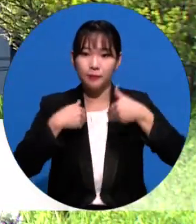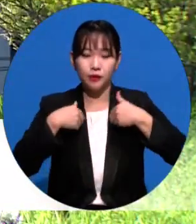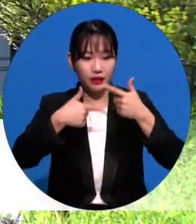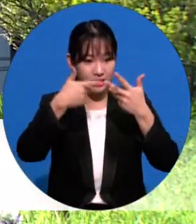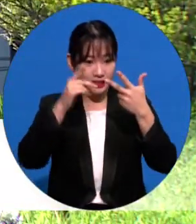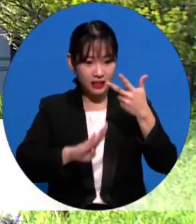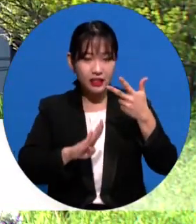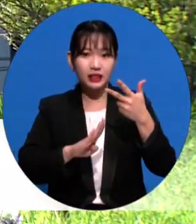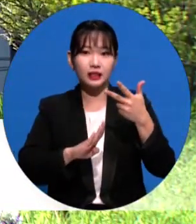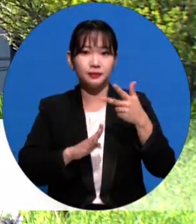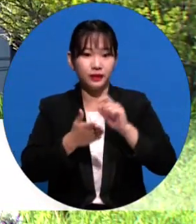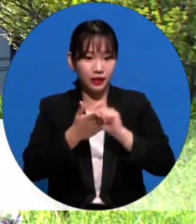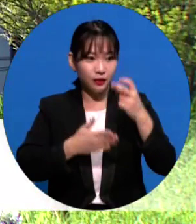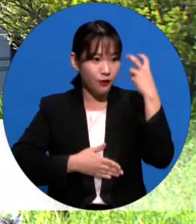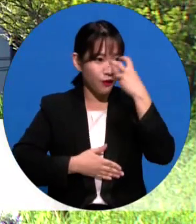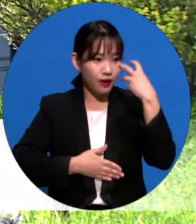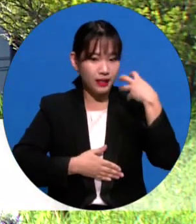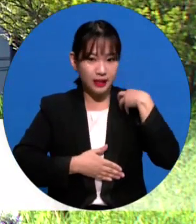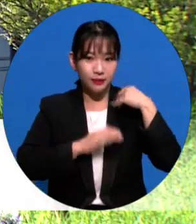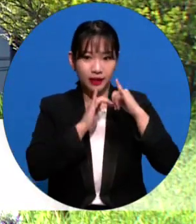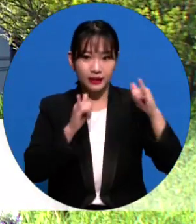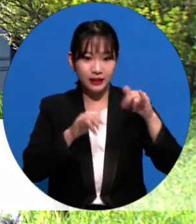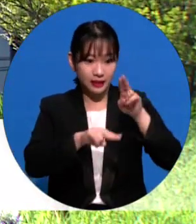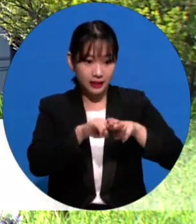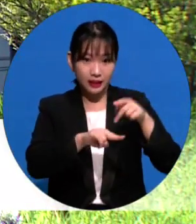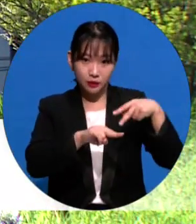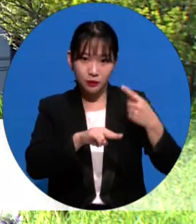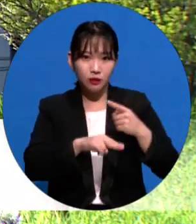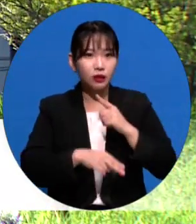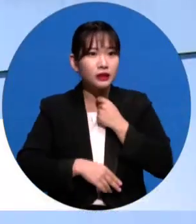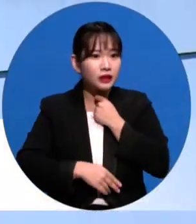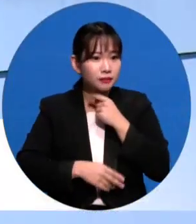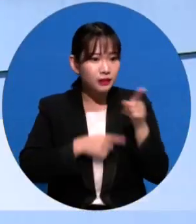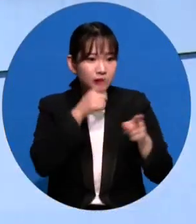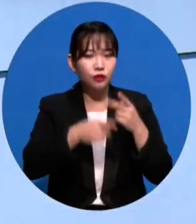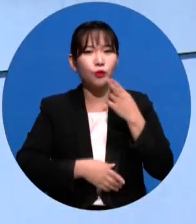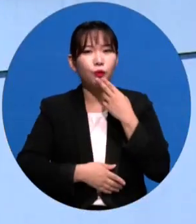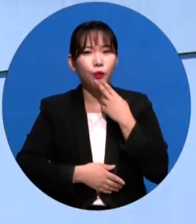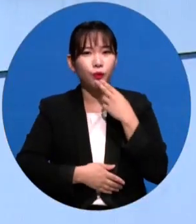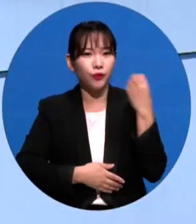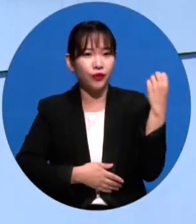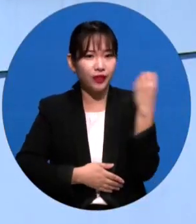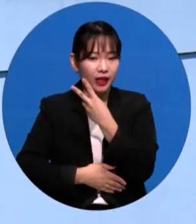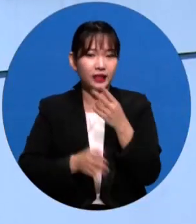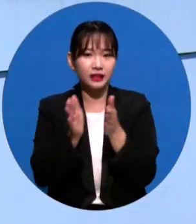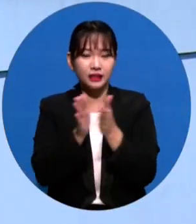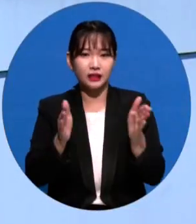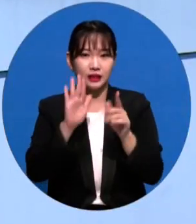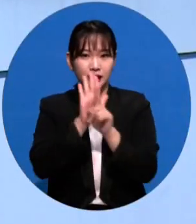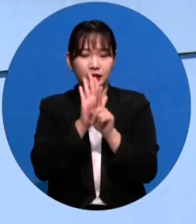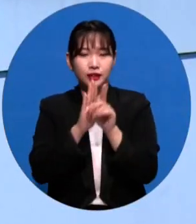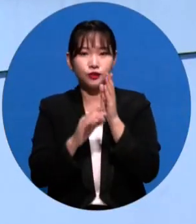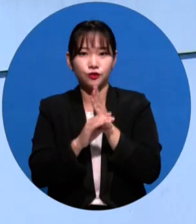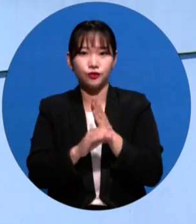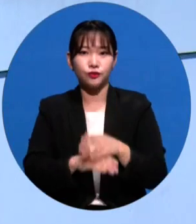7급 상당 기록물관리 전문요원 자리도 응모자가 없어 선발 절차가 다시